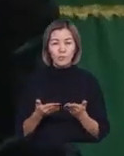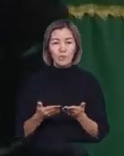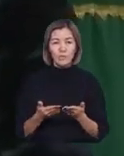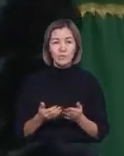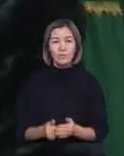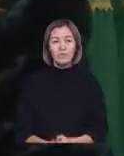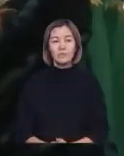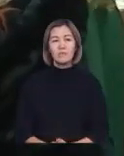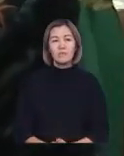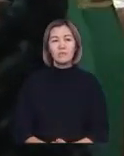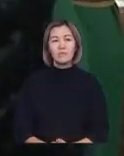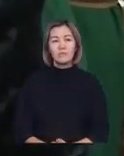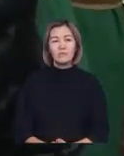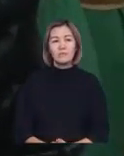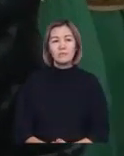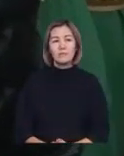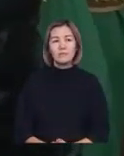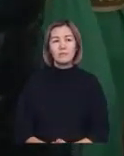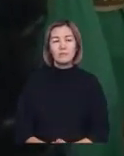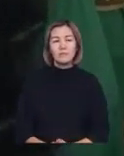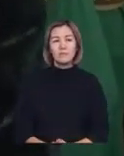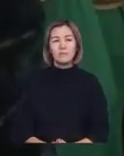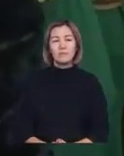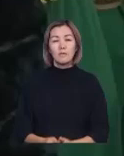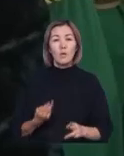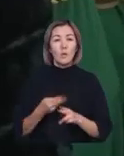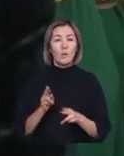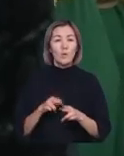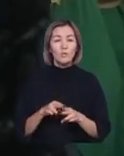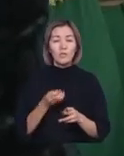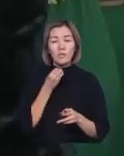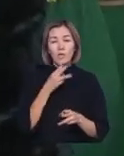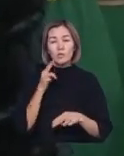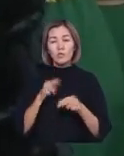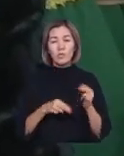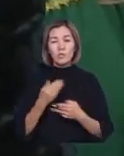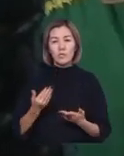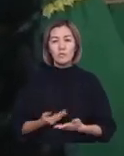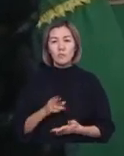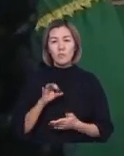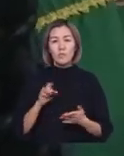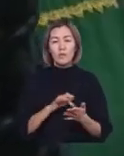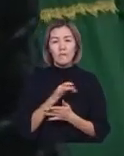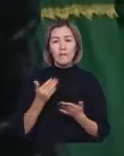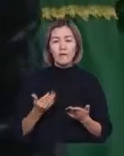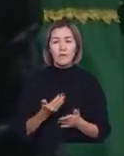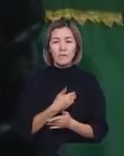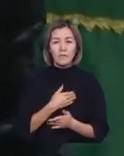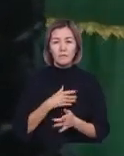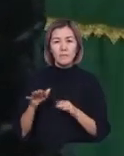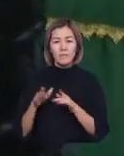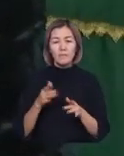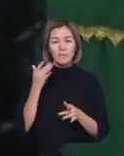жақсы, әдемі, осындай бізге... Очень хорошее настроение. Мы живем в Кунаеве. Хотелось бы, чтобы такие